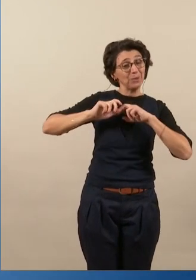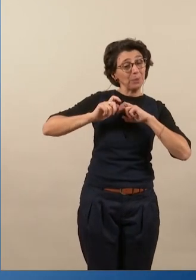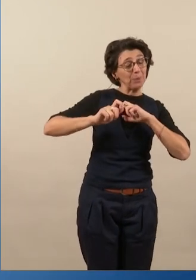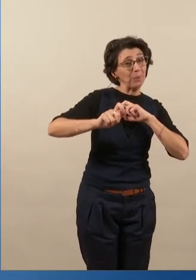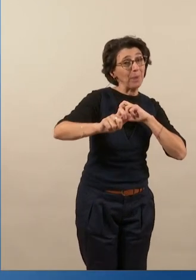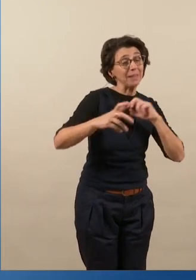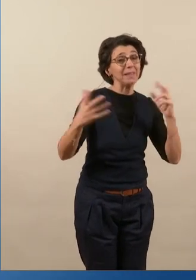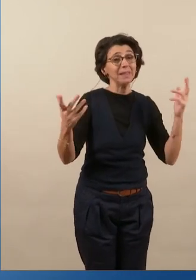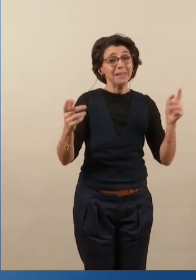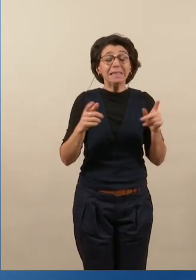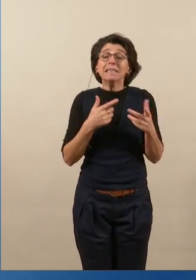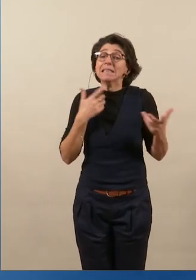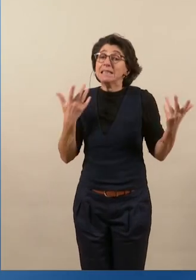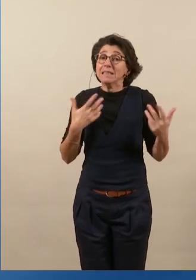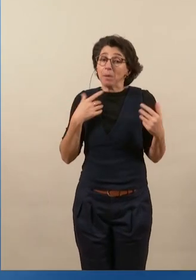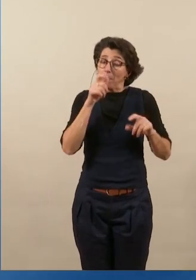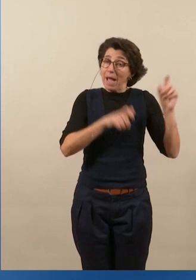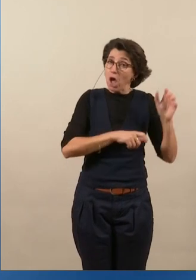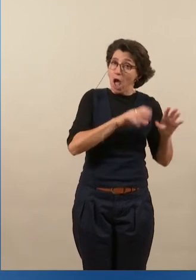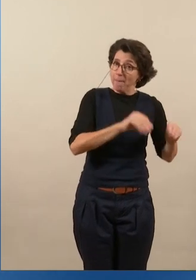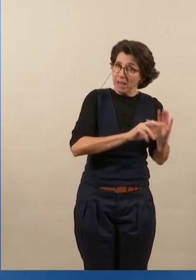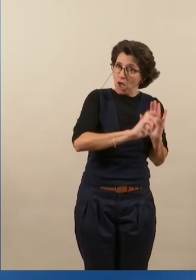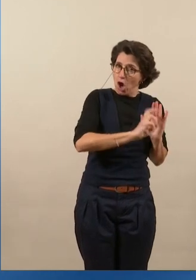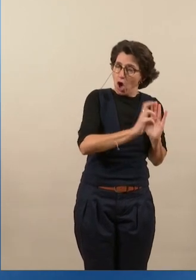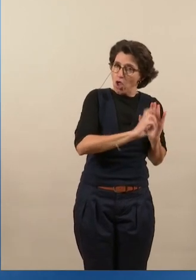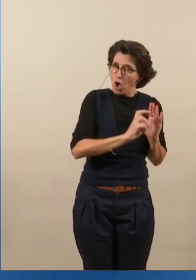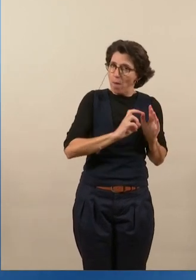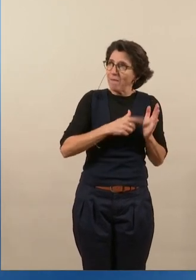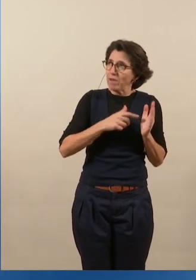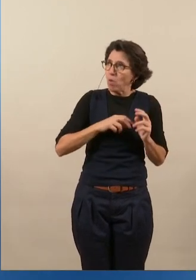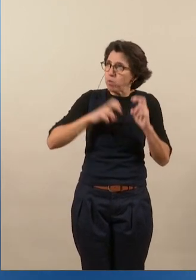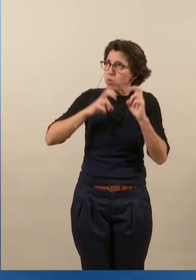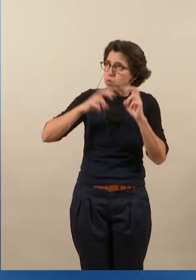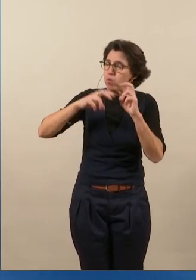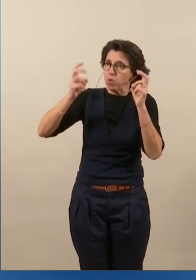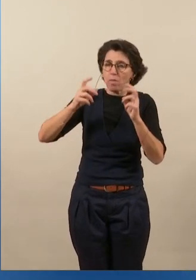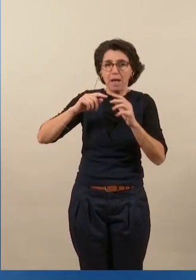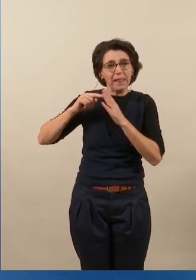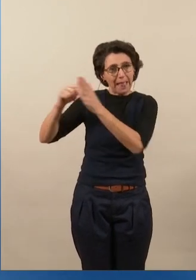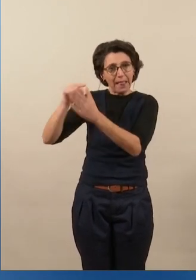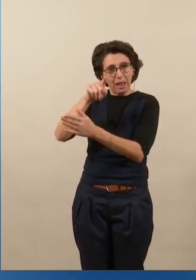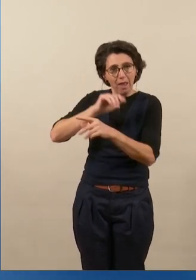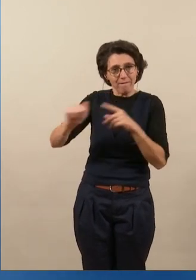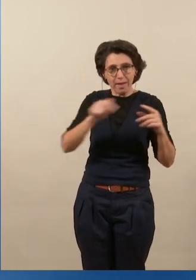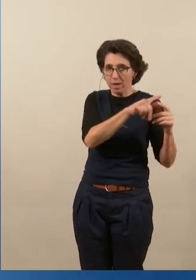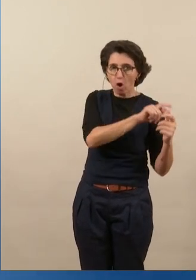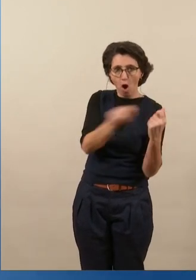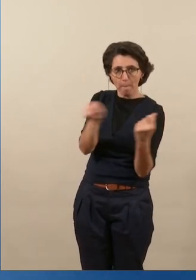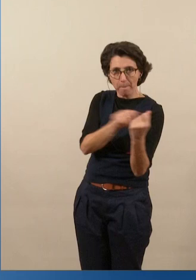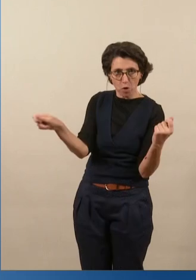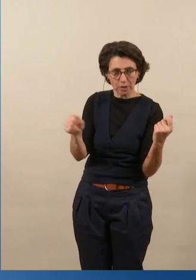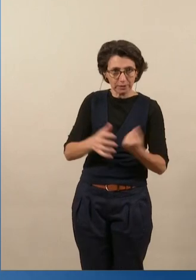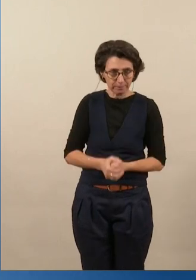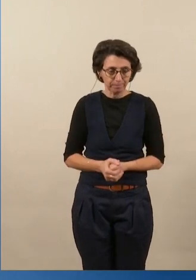grandoublois qui subissent la hausse de la fiscalité ets devront rembourser la dette que vous avez fait explosé